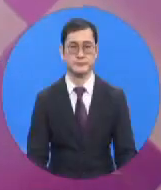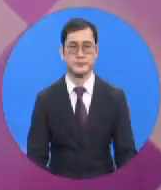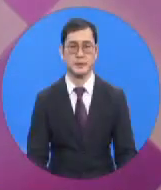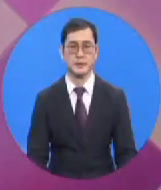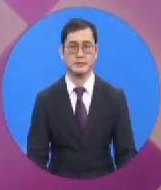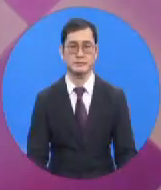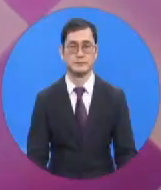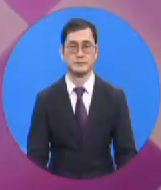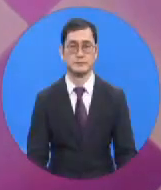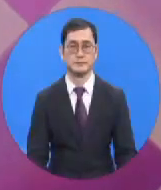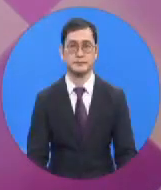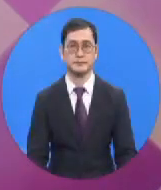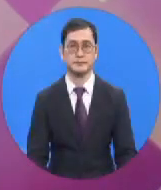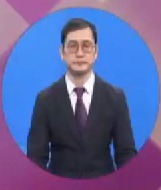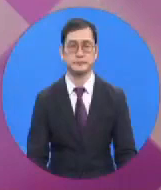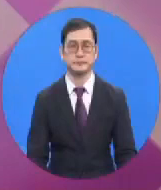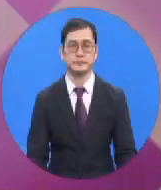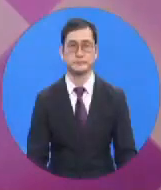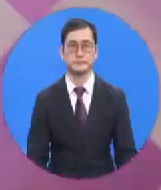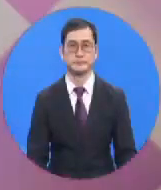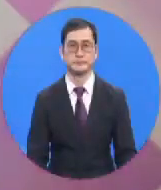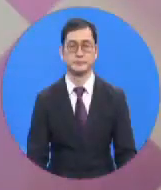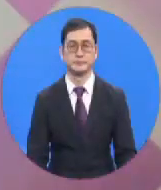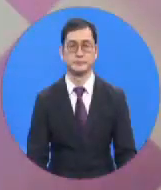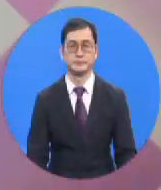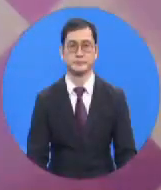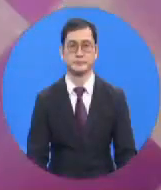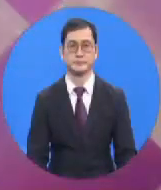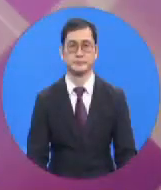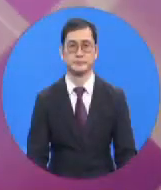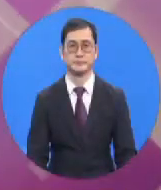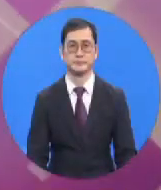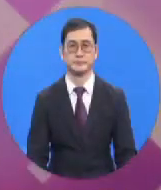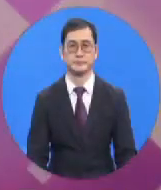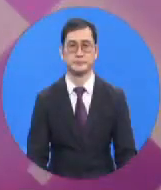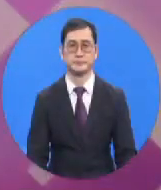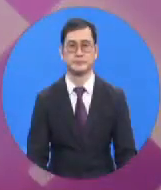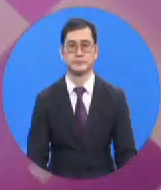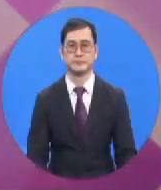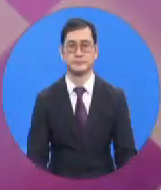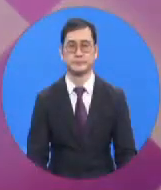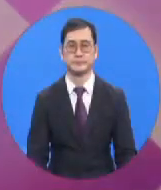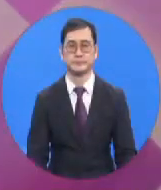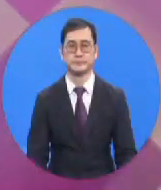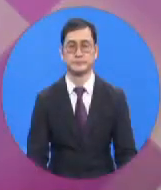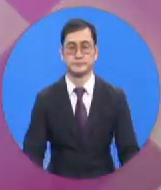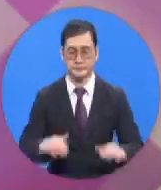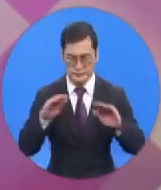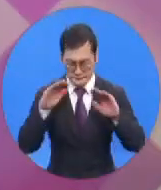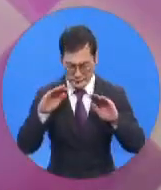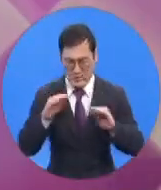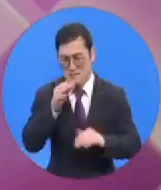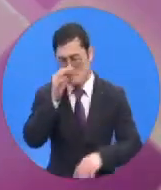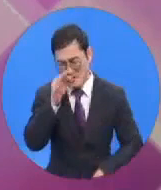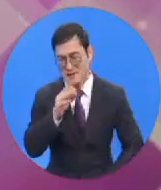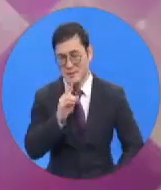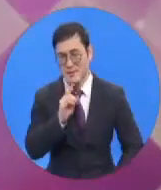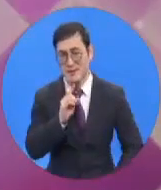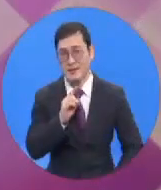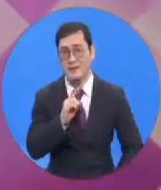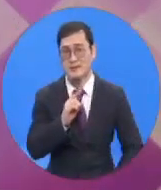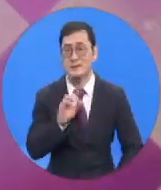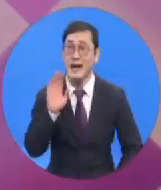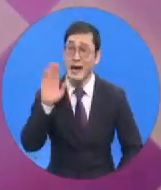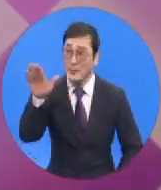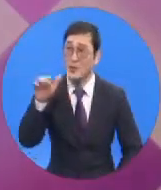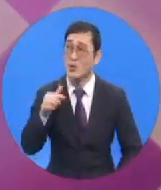네, 이만희 총회장은 당시 국민들을 향해서 저렇게 큰 절을 올리기도 했었는데 적극 협조하겠다 했지만 사실 제대로 신도 명단을